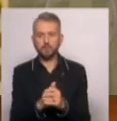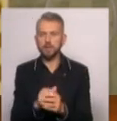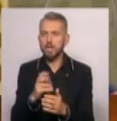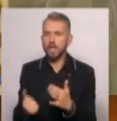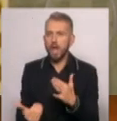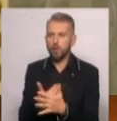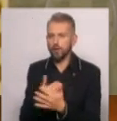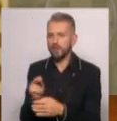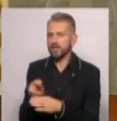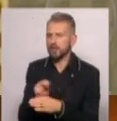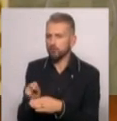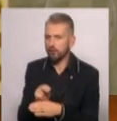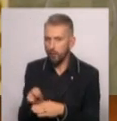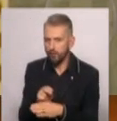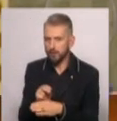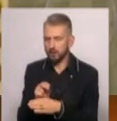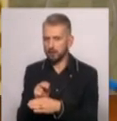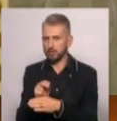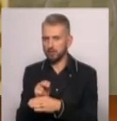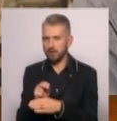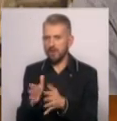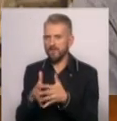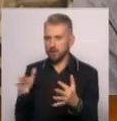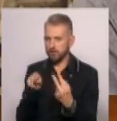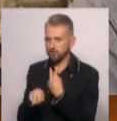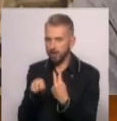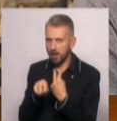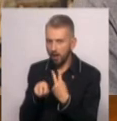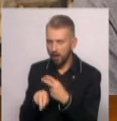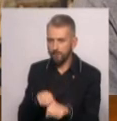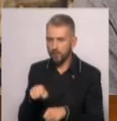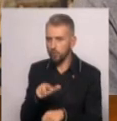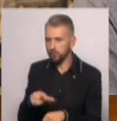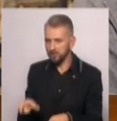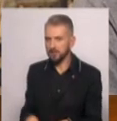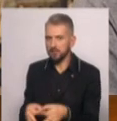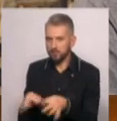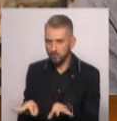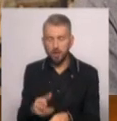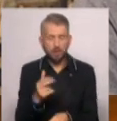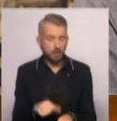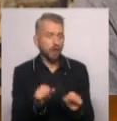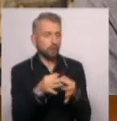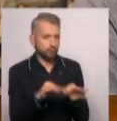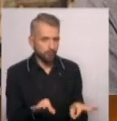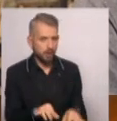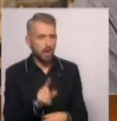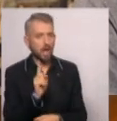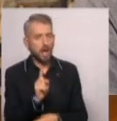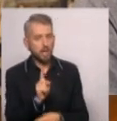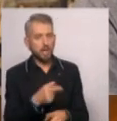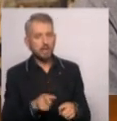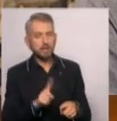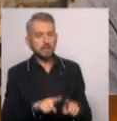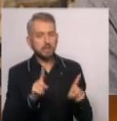на відреставрованих, відремонтованих великих шляхах велосипедистам дійсно можна... Можна рухатись, але це